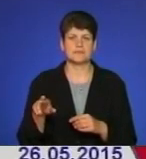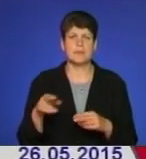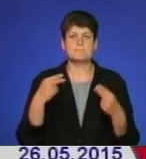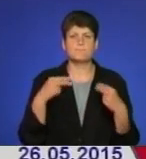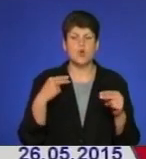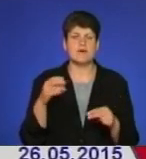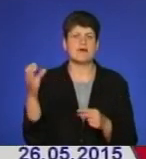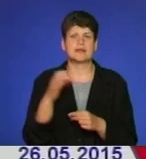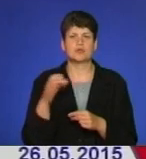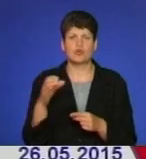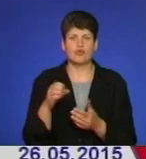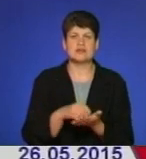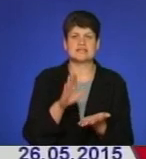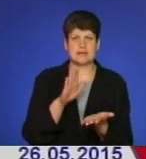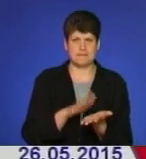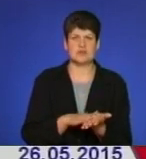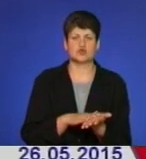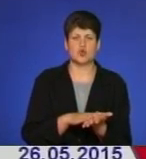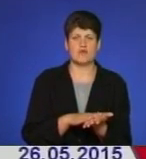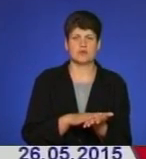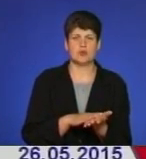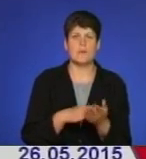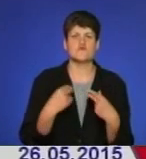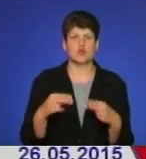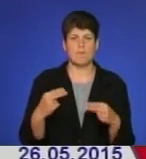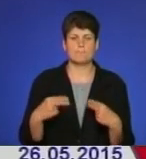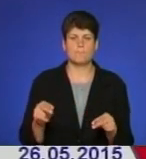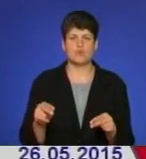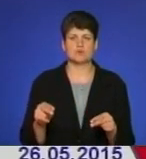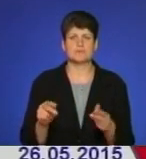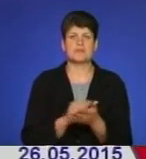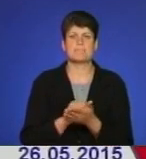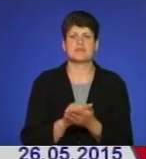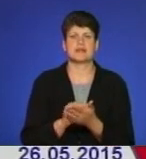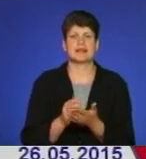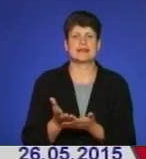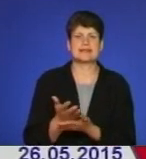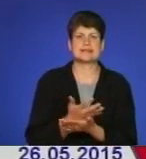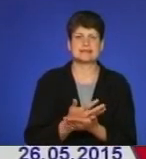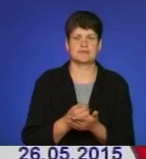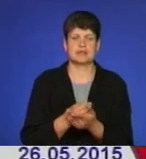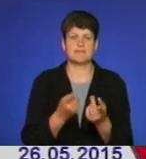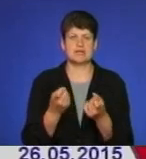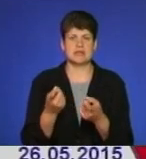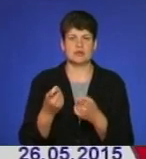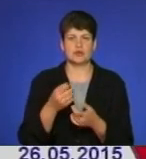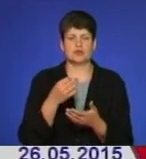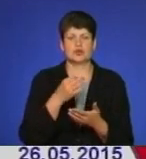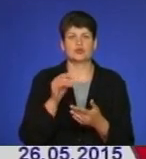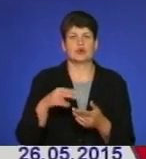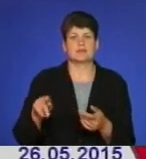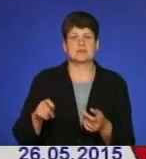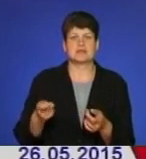Продавали алкоголь, зафіксовано ці продажі, матеріали зібрані для притягнення до